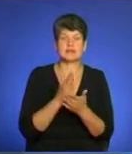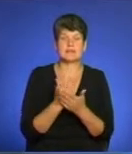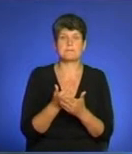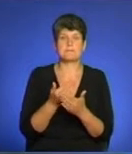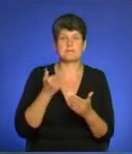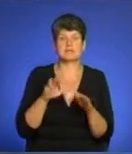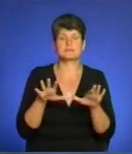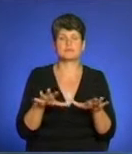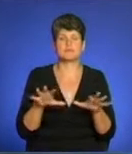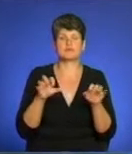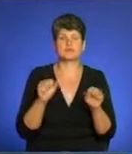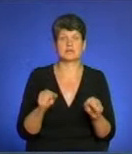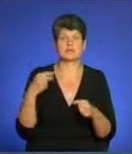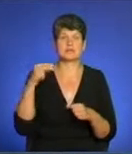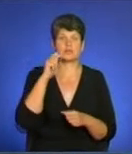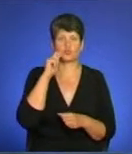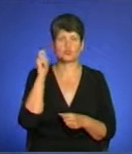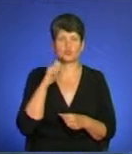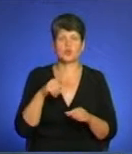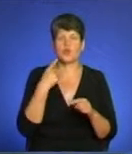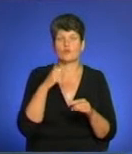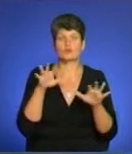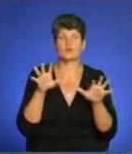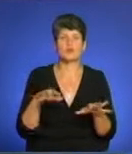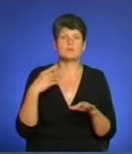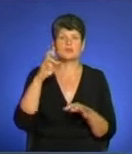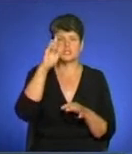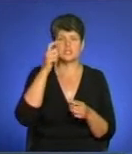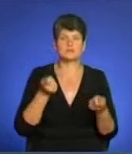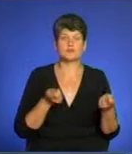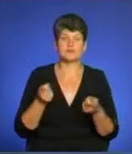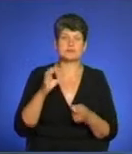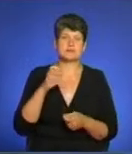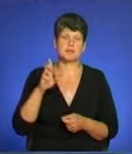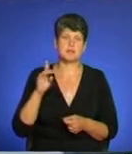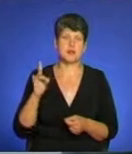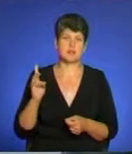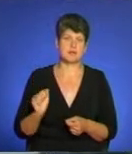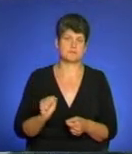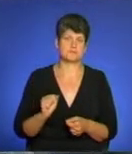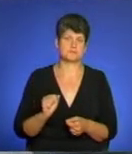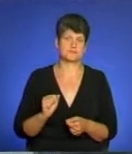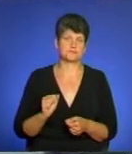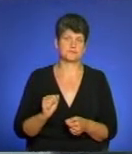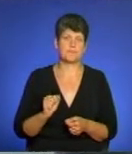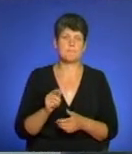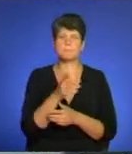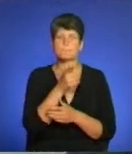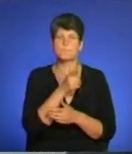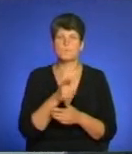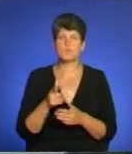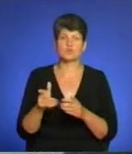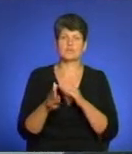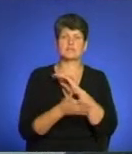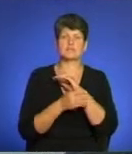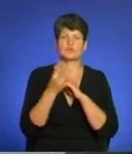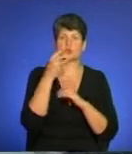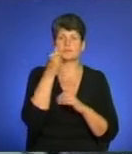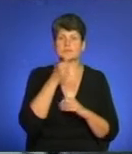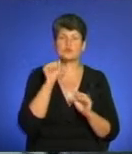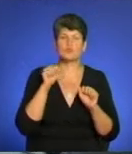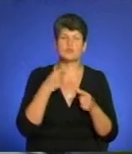місцевою владою президент України, каже голова обласної державної адміністрації Степан Барна. Протягом останніх 3 місяців ми